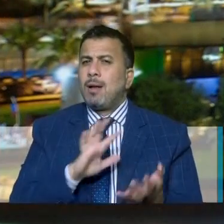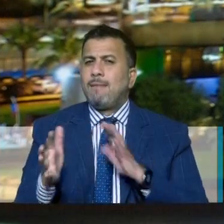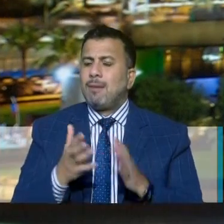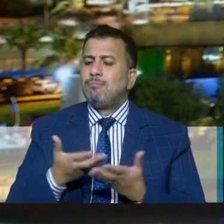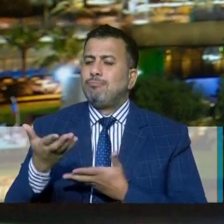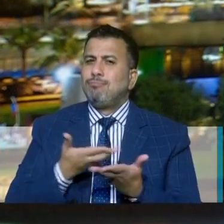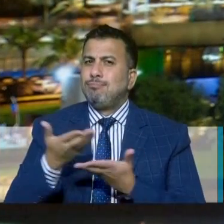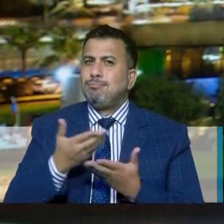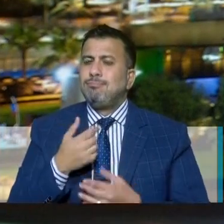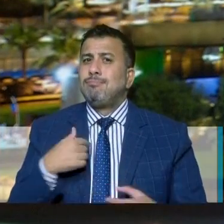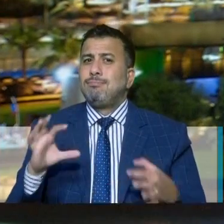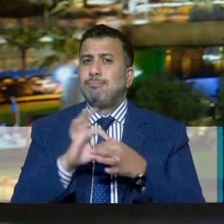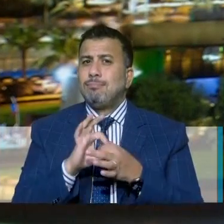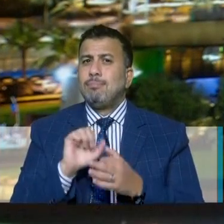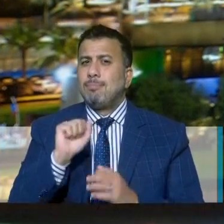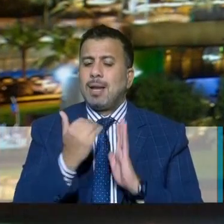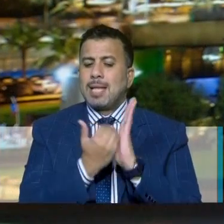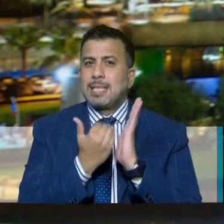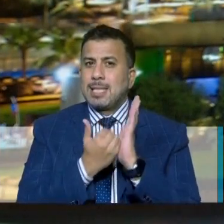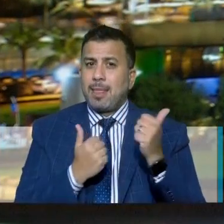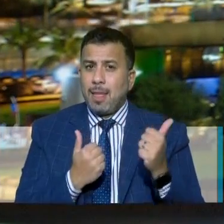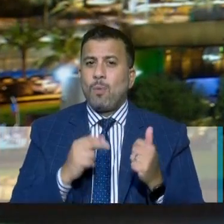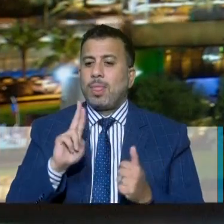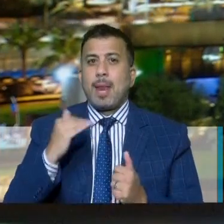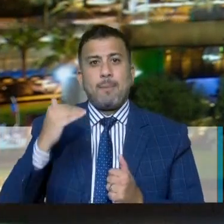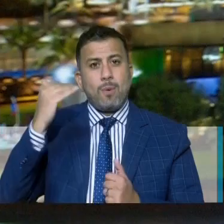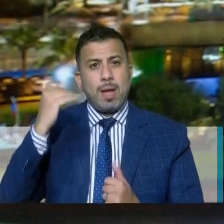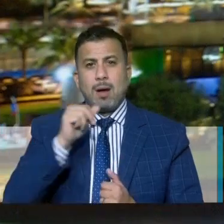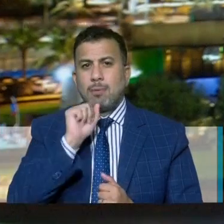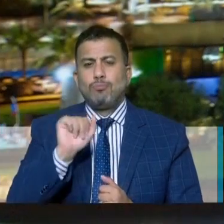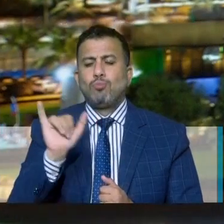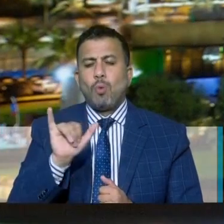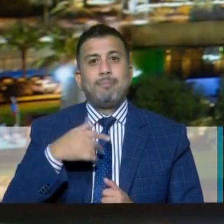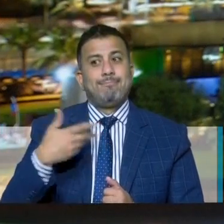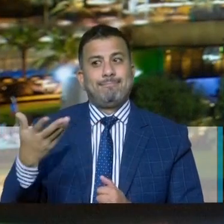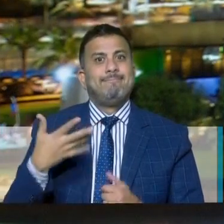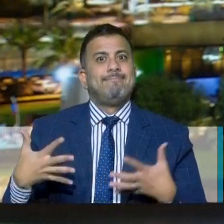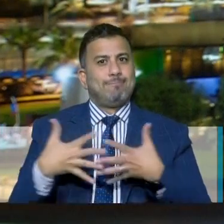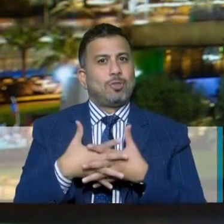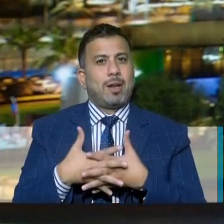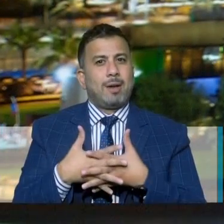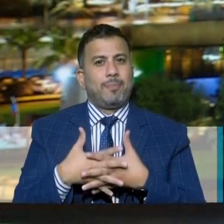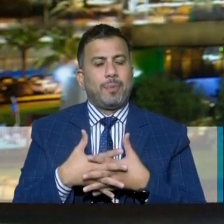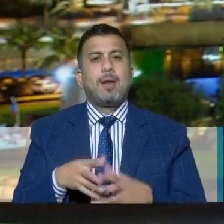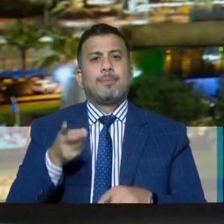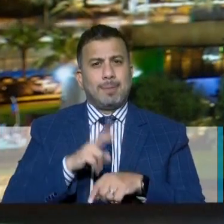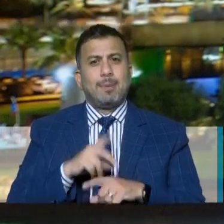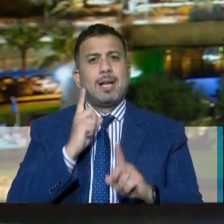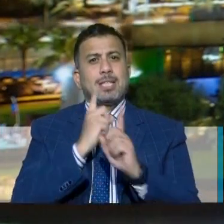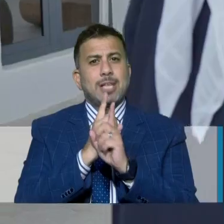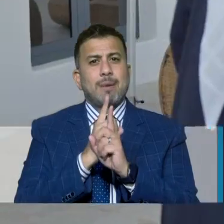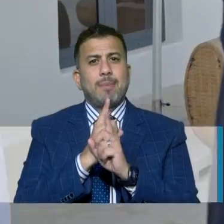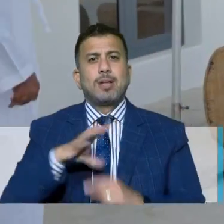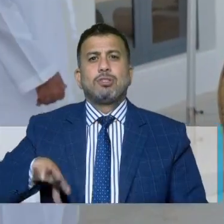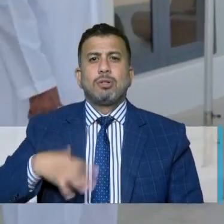علاقاتهم الاستراتيجيه خاصه في المجالات الاقتصاديه والتنمويه بما يخدم مصالحهم المشتركه جاء